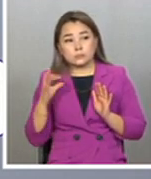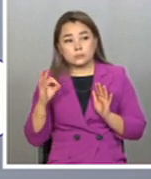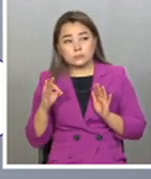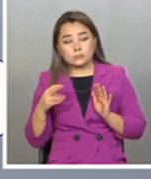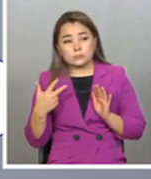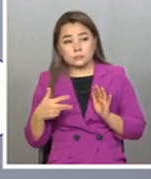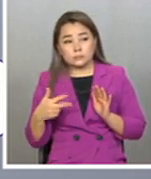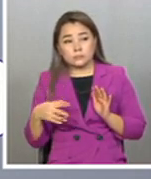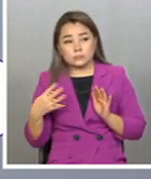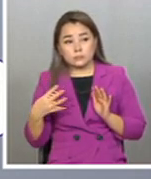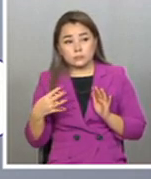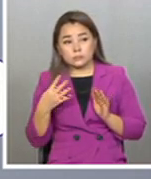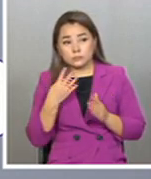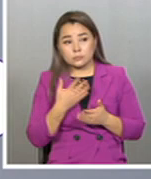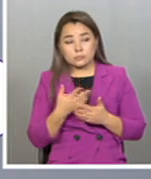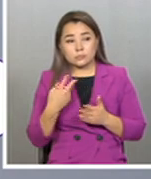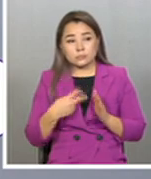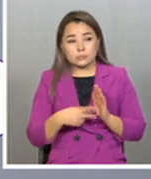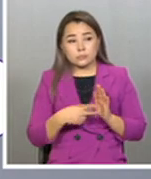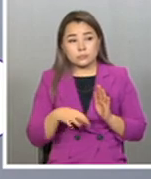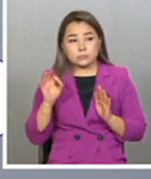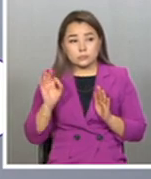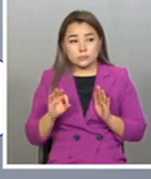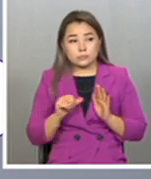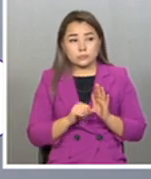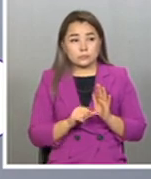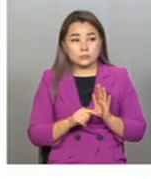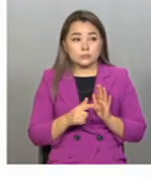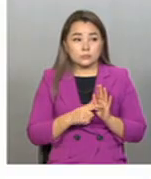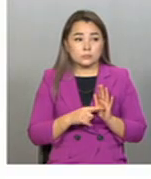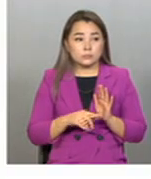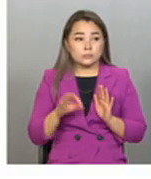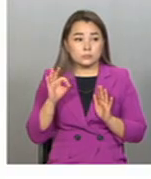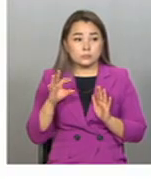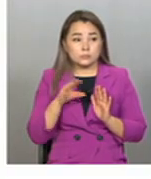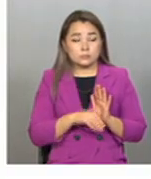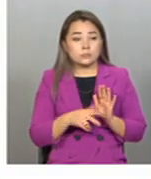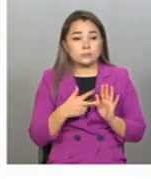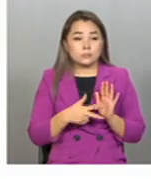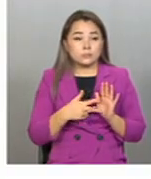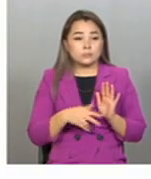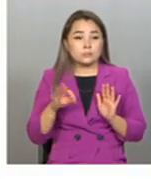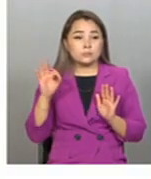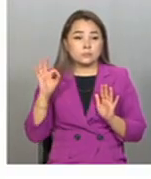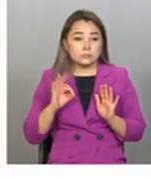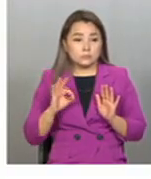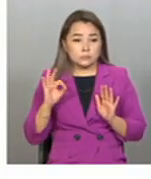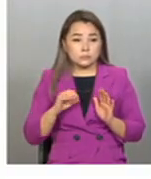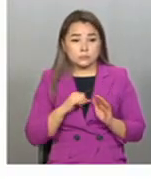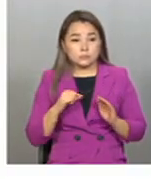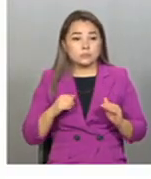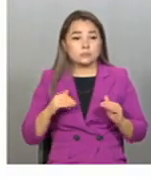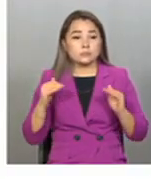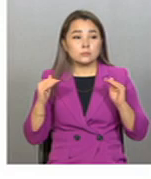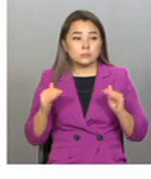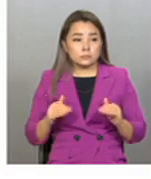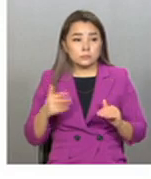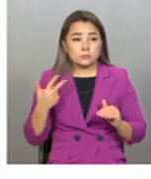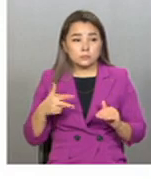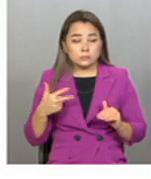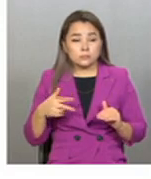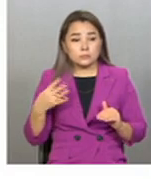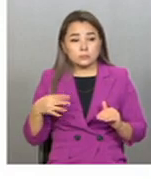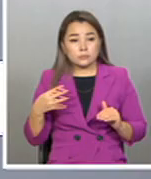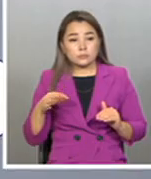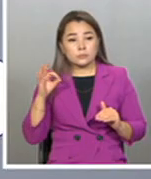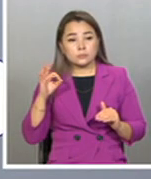30-40 ендіктерде 70%. Ал 60-70 ендіктерде 80% ең төмендеуі 30-40